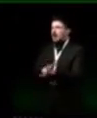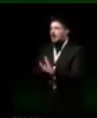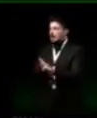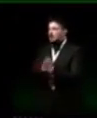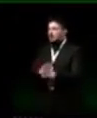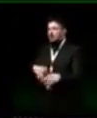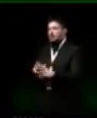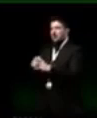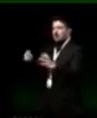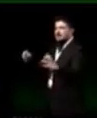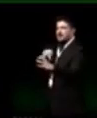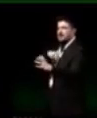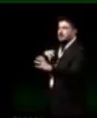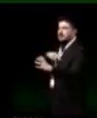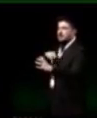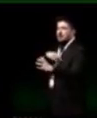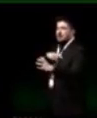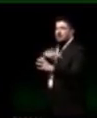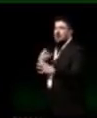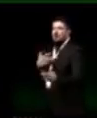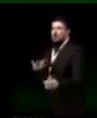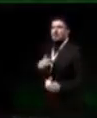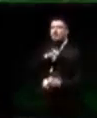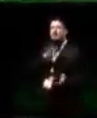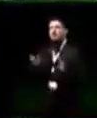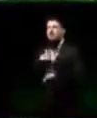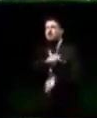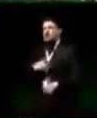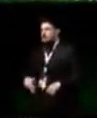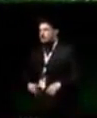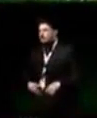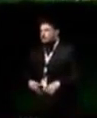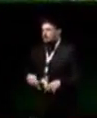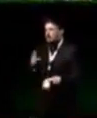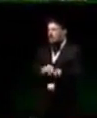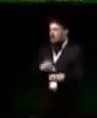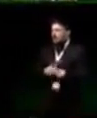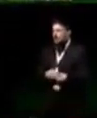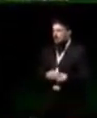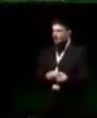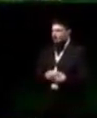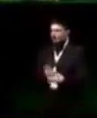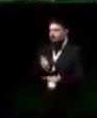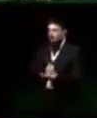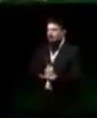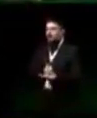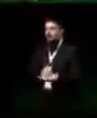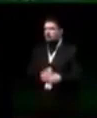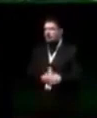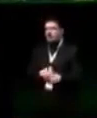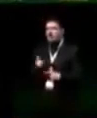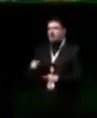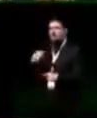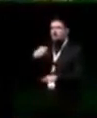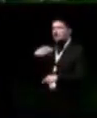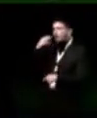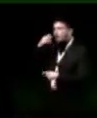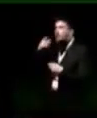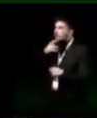con un'azienda privata per fare il sindaco in Campidoglio? E sarà un inglorioso passato quel momento